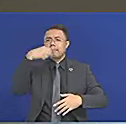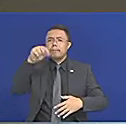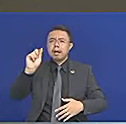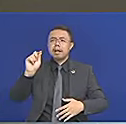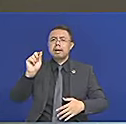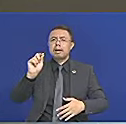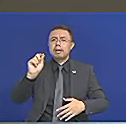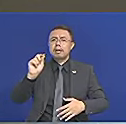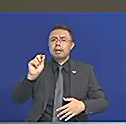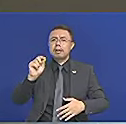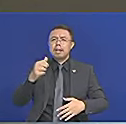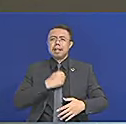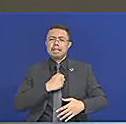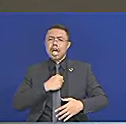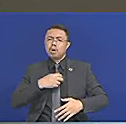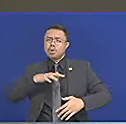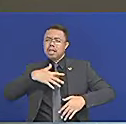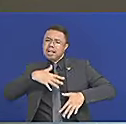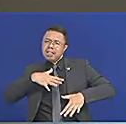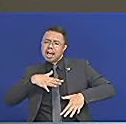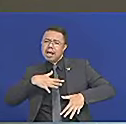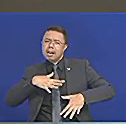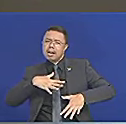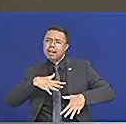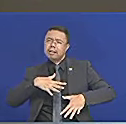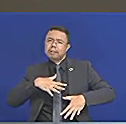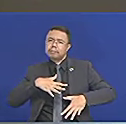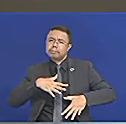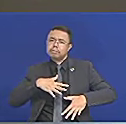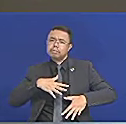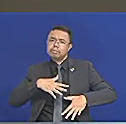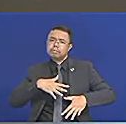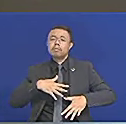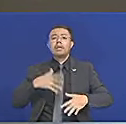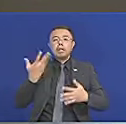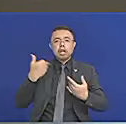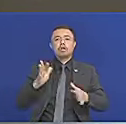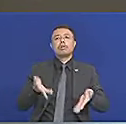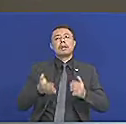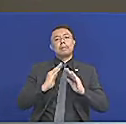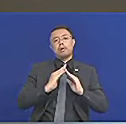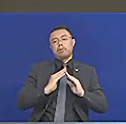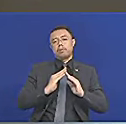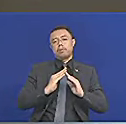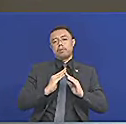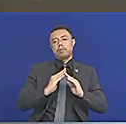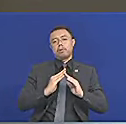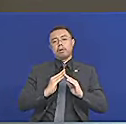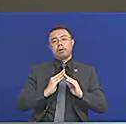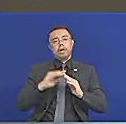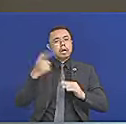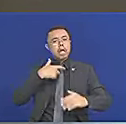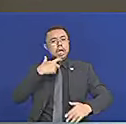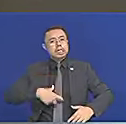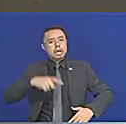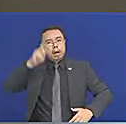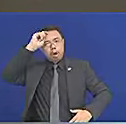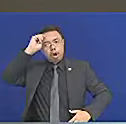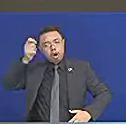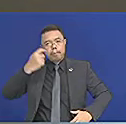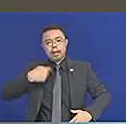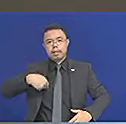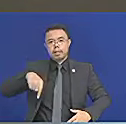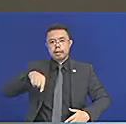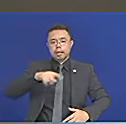benar. Takut dan gentar yang dibangun oleh sikap hormat